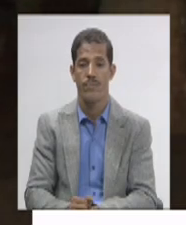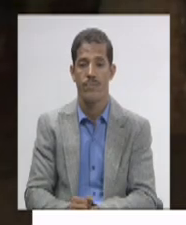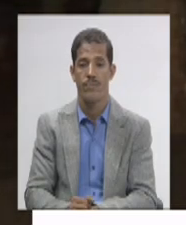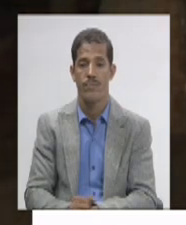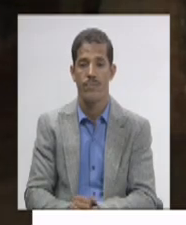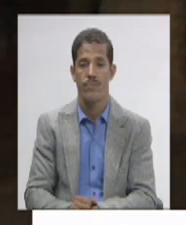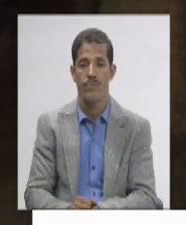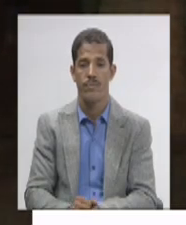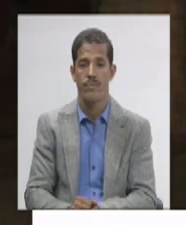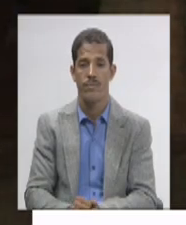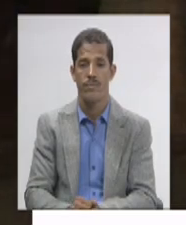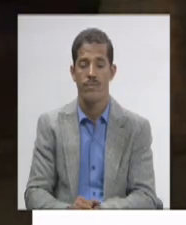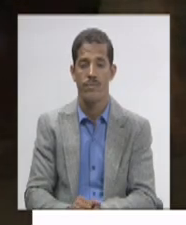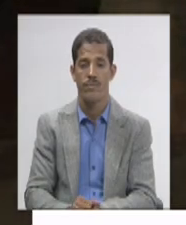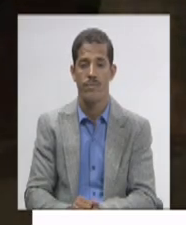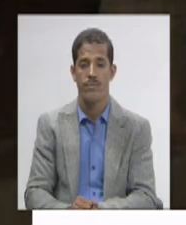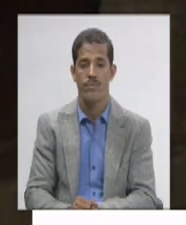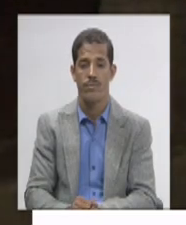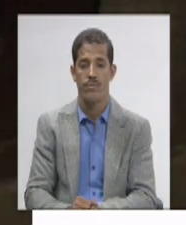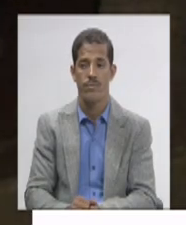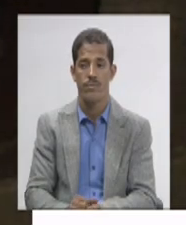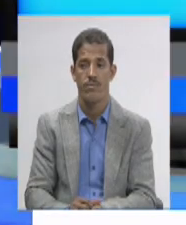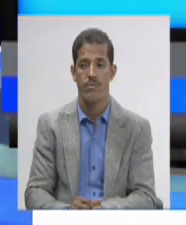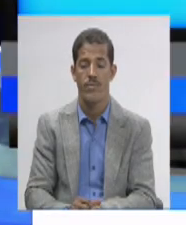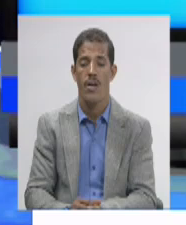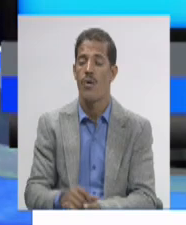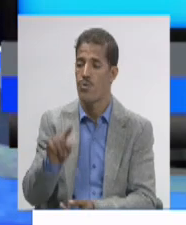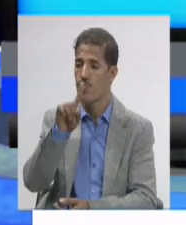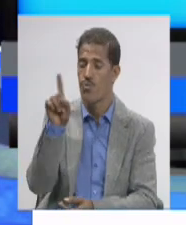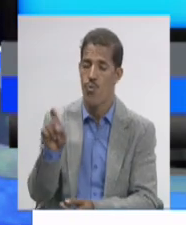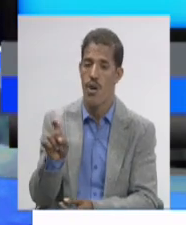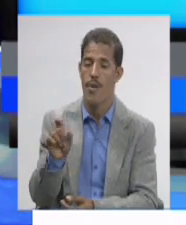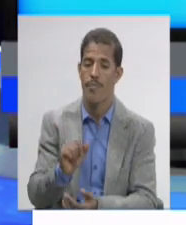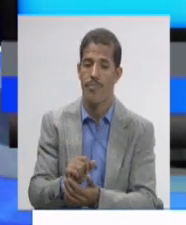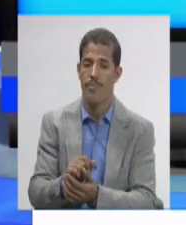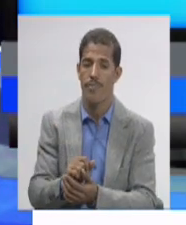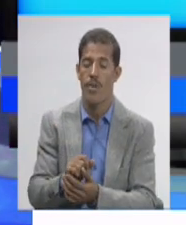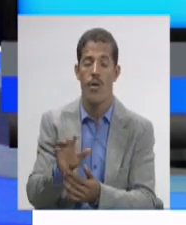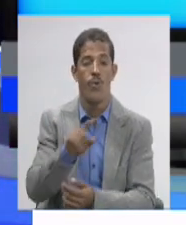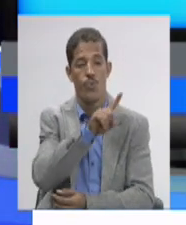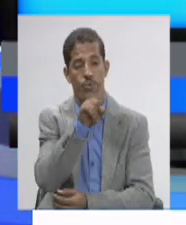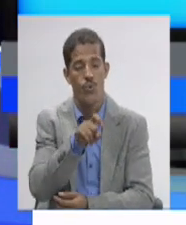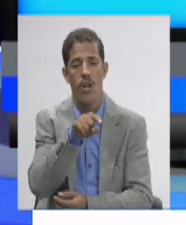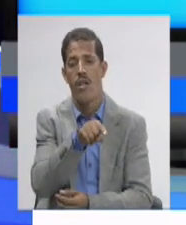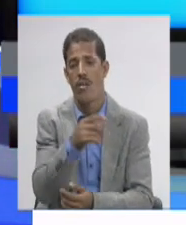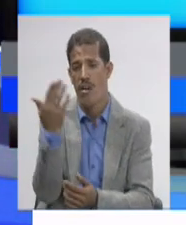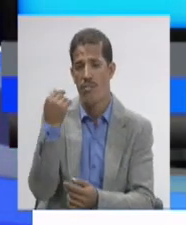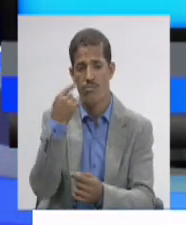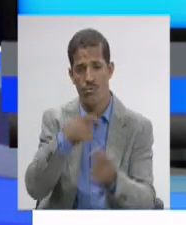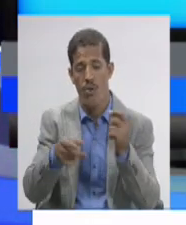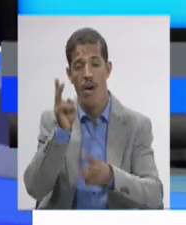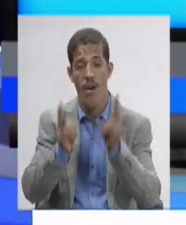التمور طيب هل هناك اهداف اضافيه يسعى القطاع الى تحقيقها من خلال